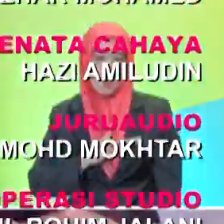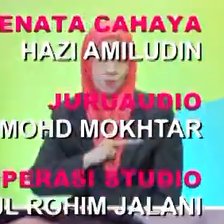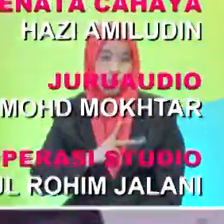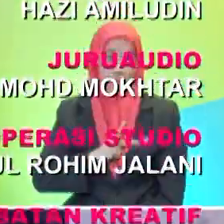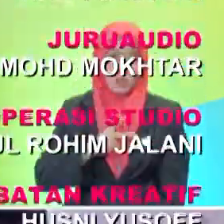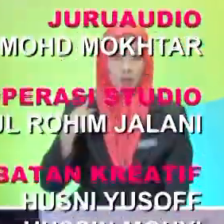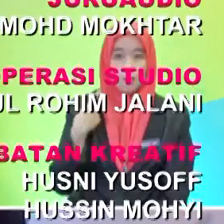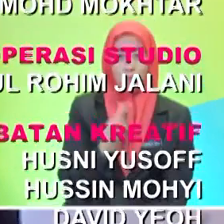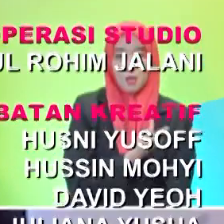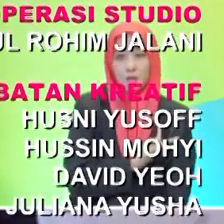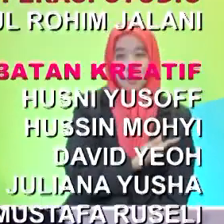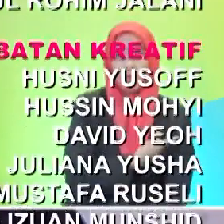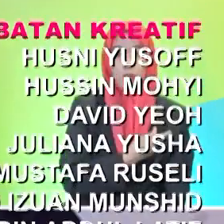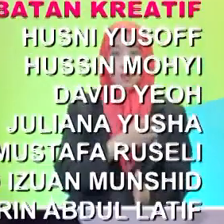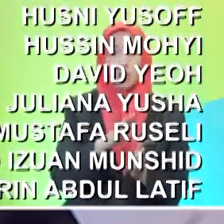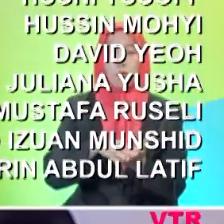kita